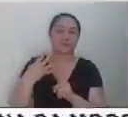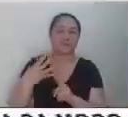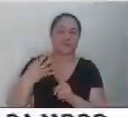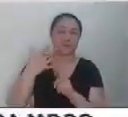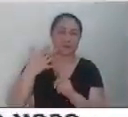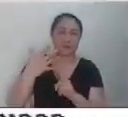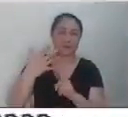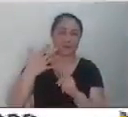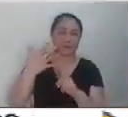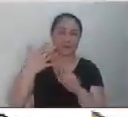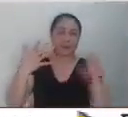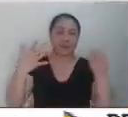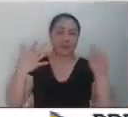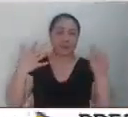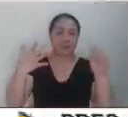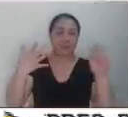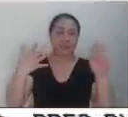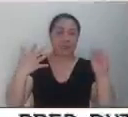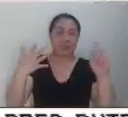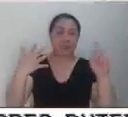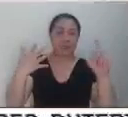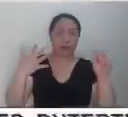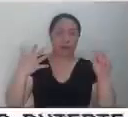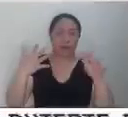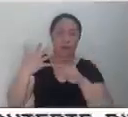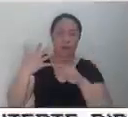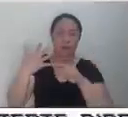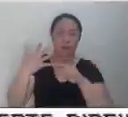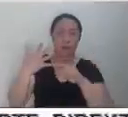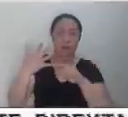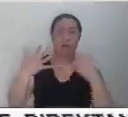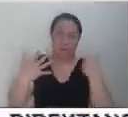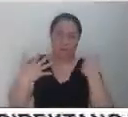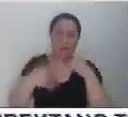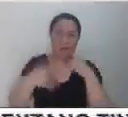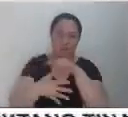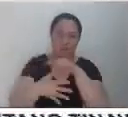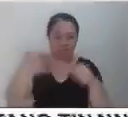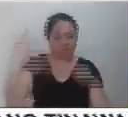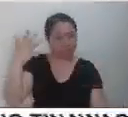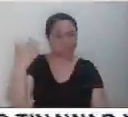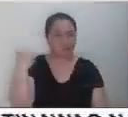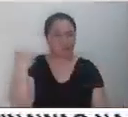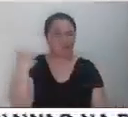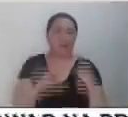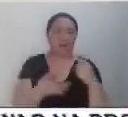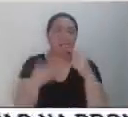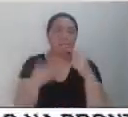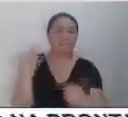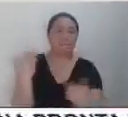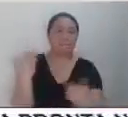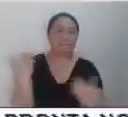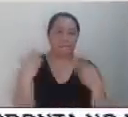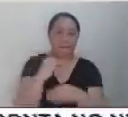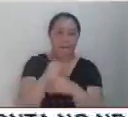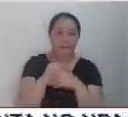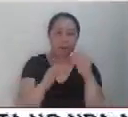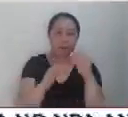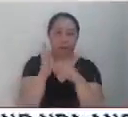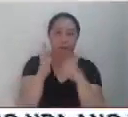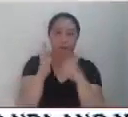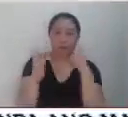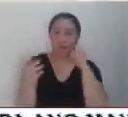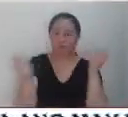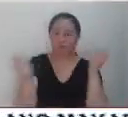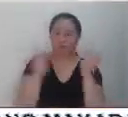po yung mga toll gates po natin. Doon po sila kakabitan ng RFID sticker. Okay, Attorney Quimbo, hanggang kailan po pwedeng magpakabit